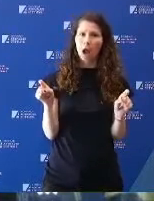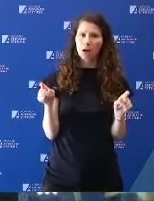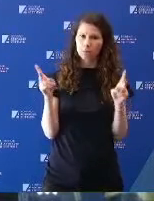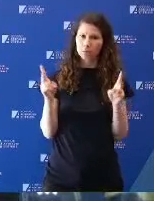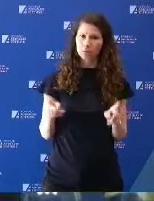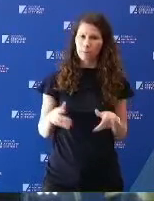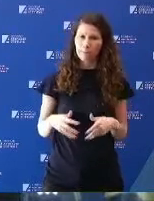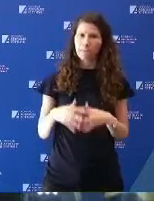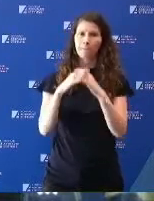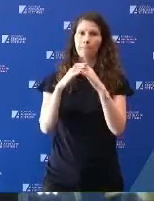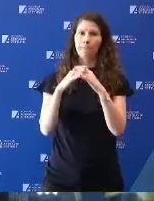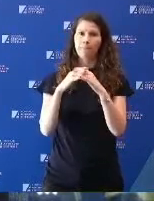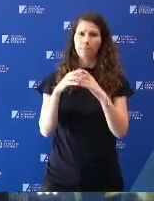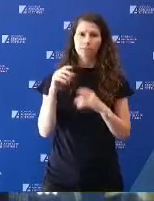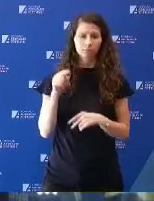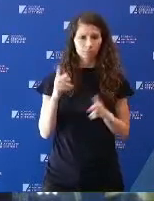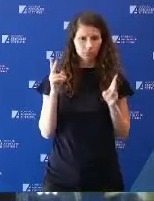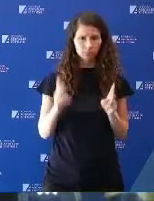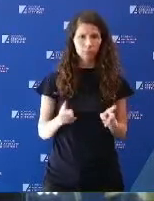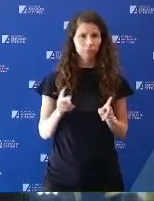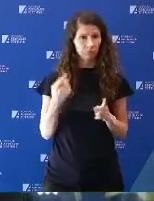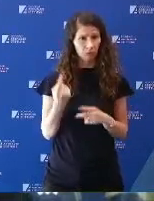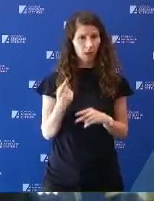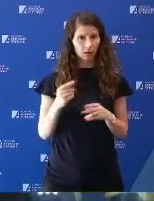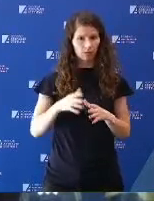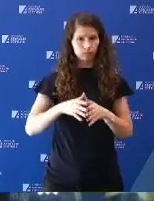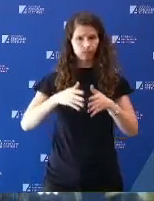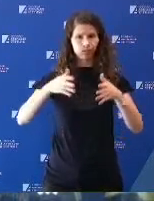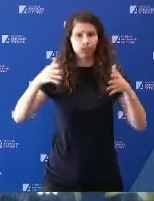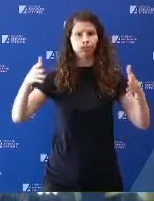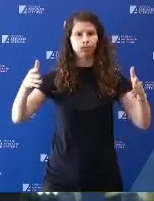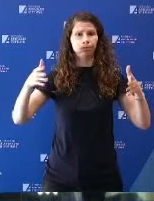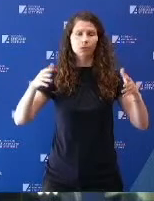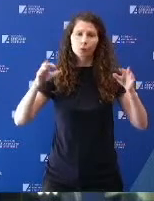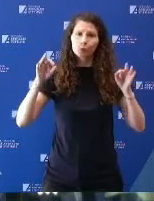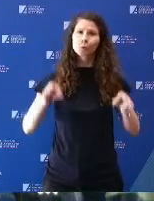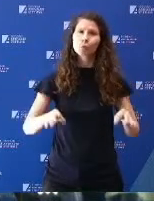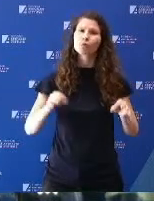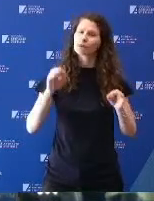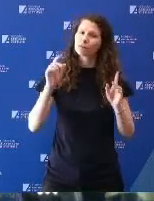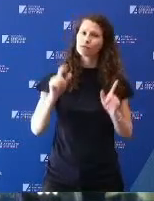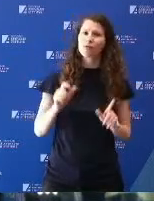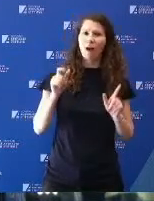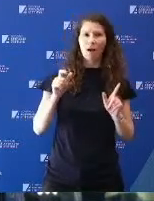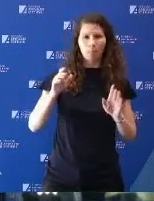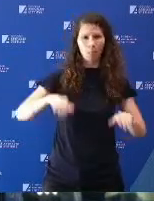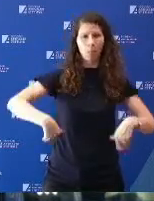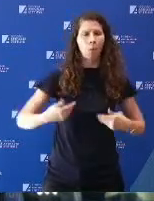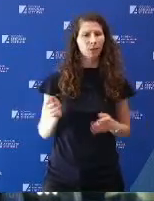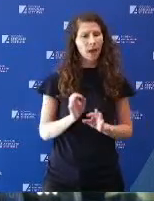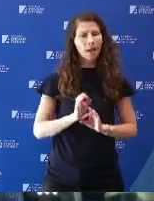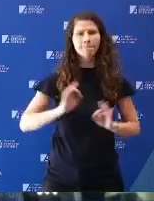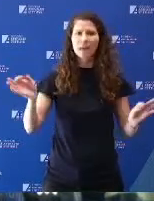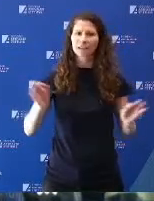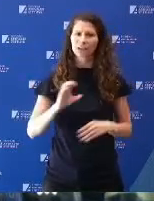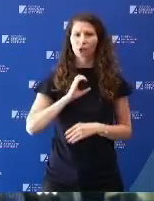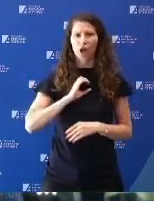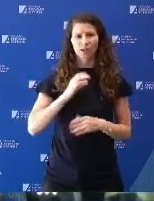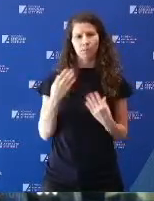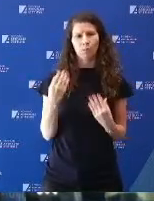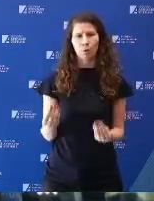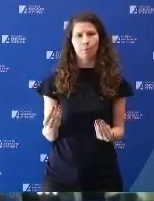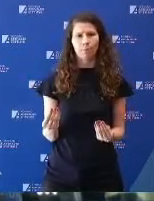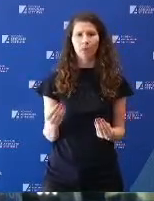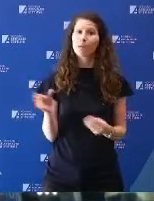und sie so wachsen kann, dass sie die besten Startchancen hat, ja, mit der Verwaltung zusammenzuarbeiten. Und das war